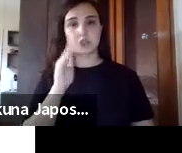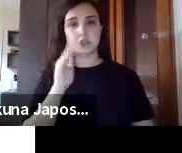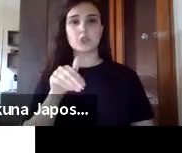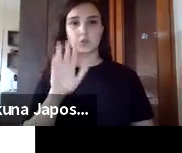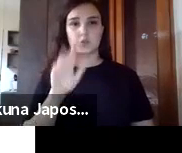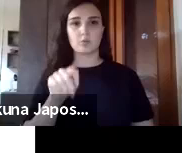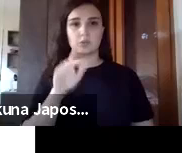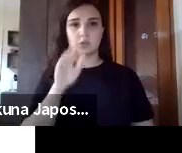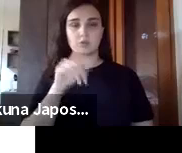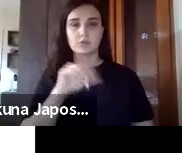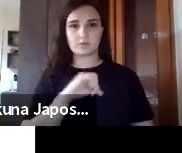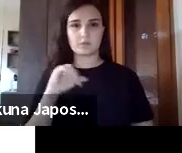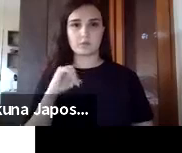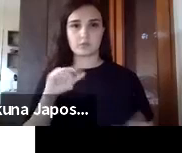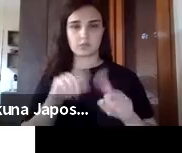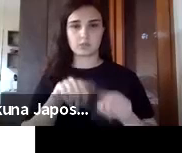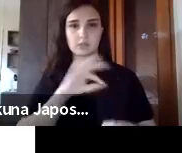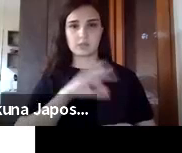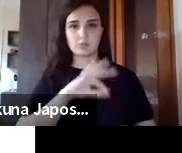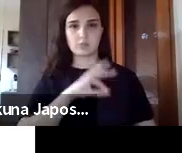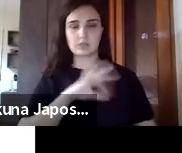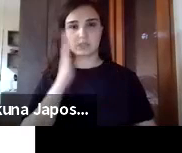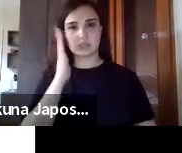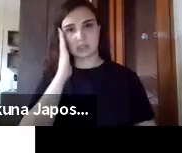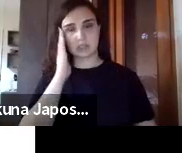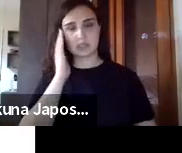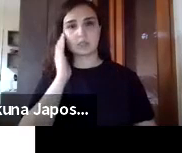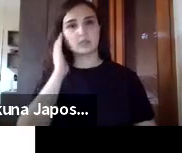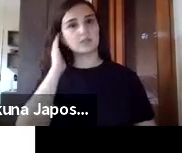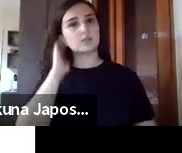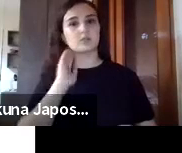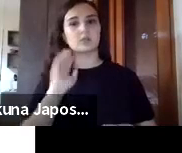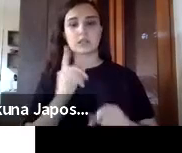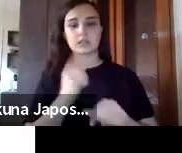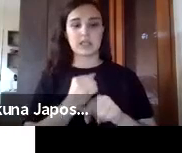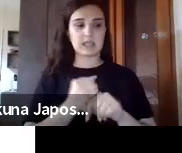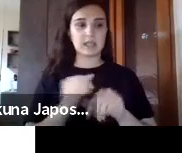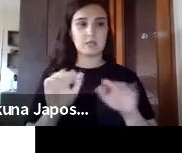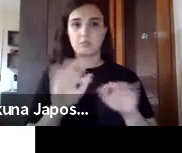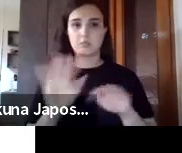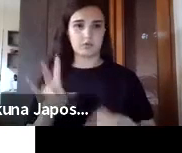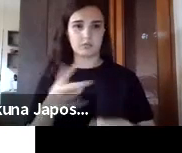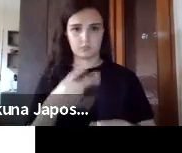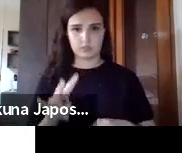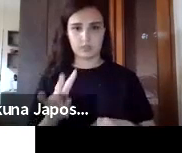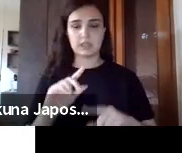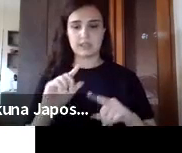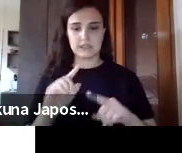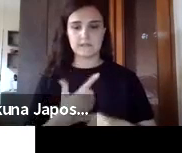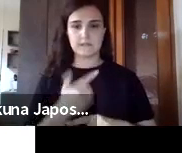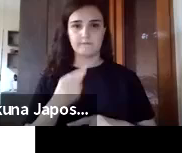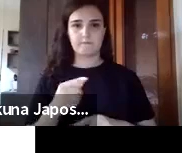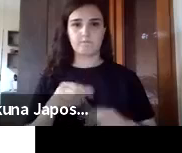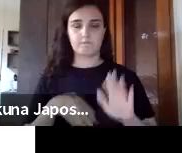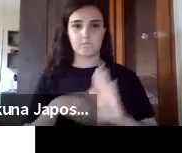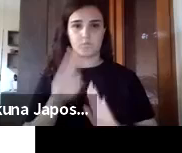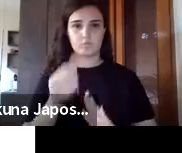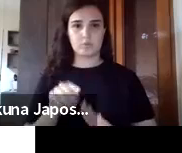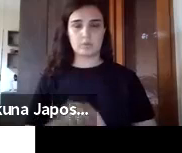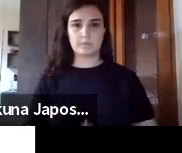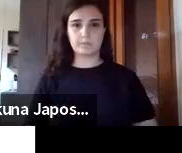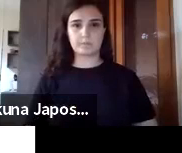რომ ის დრო თქვენს გამოიყენოთ ძილისთვის და არა რაღაცების კეთებისთვის, იმიტომ რომ ისევ უფრო